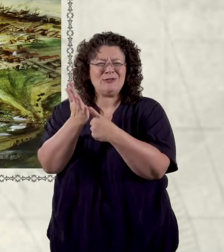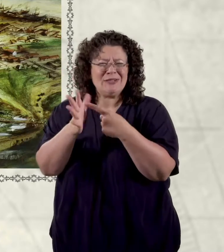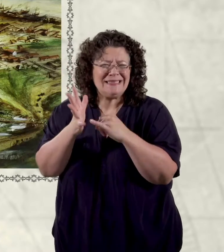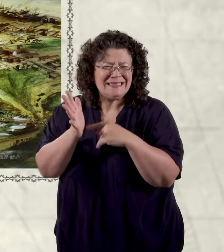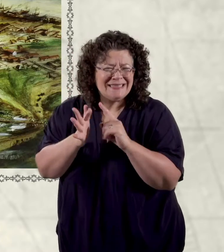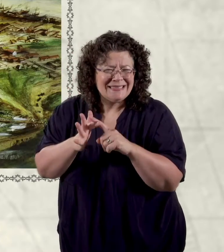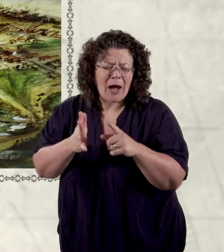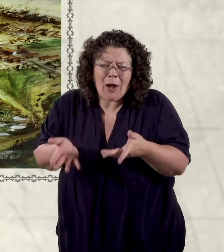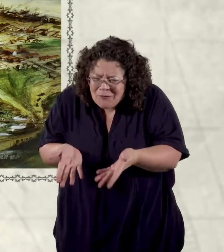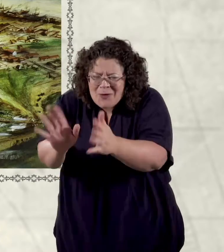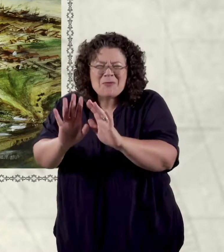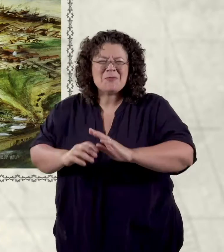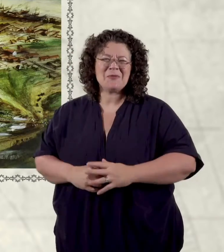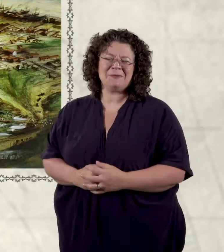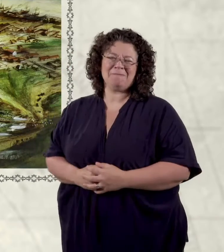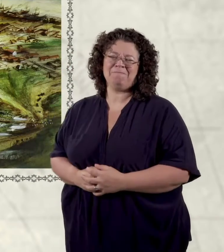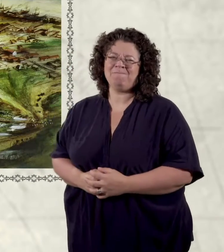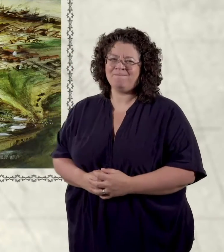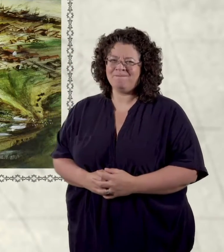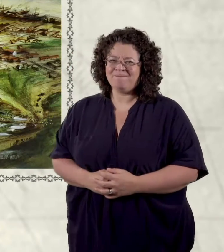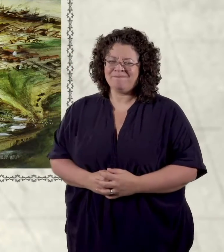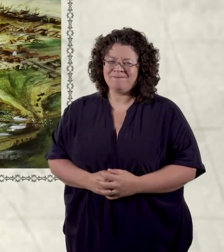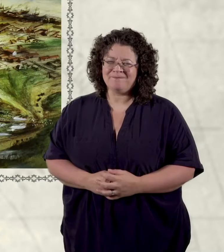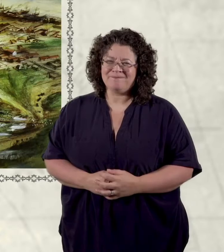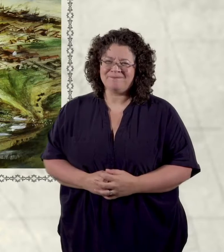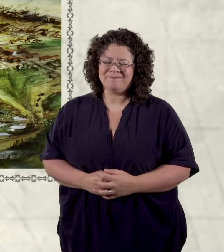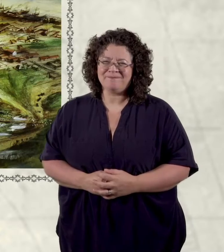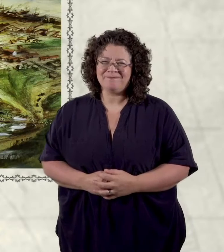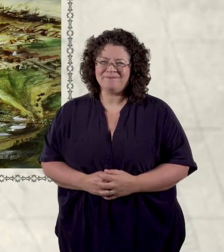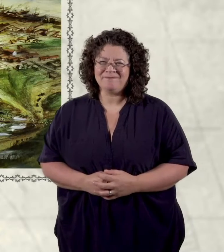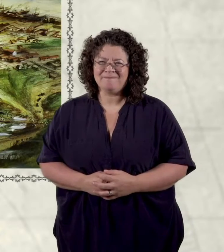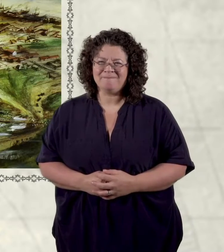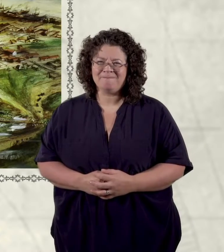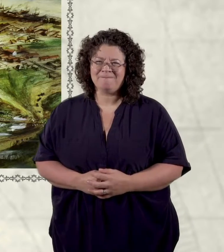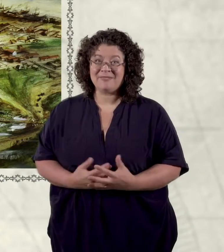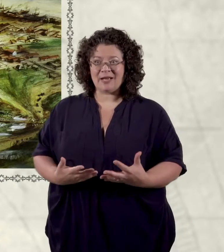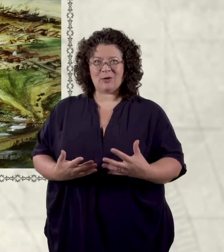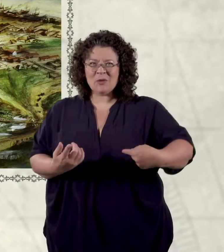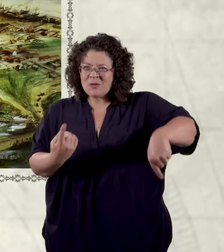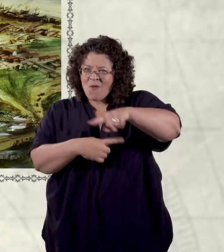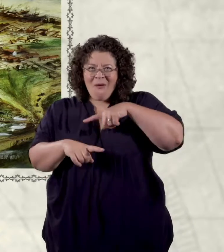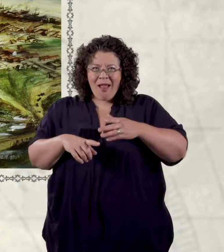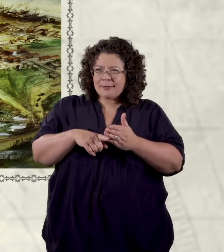draste. Na ti, ffwrdd â ti. I ffwrdd â ni i